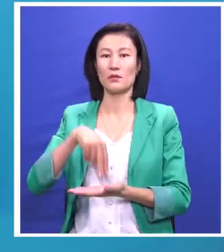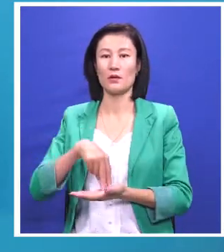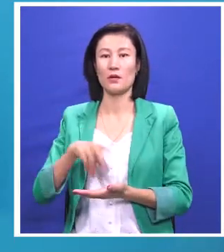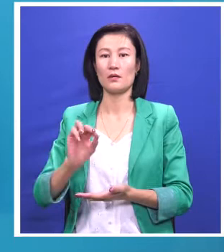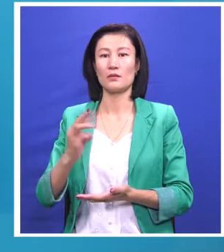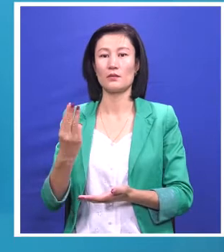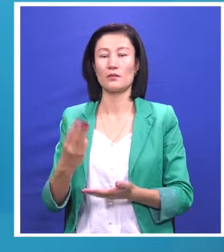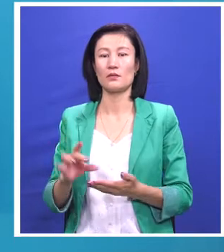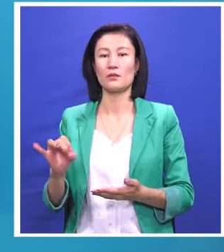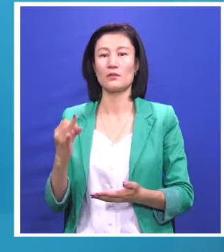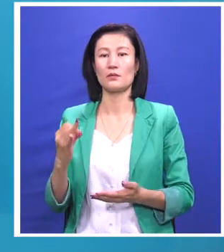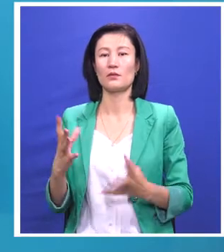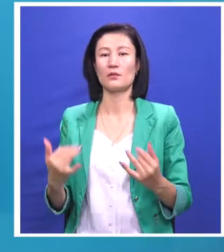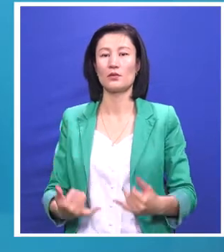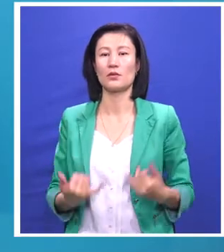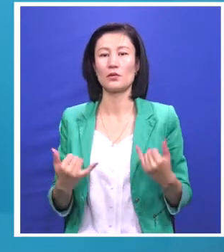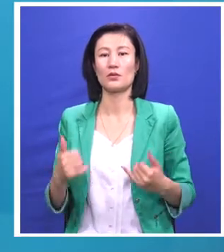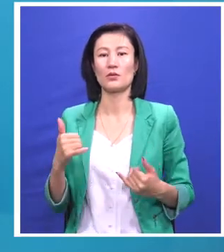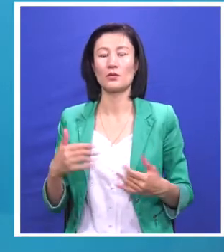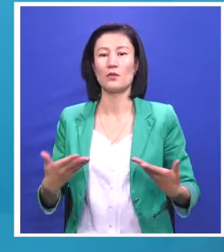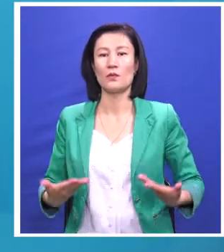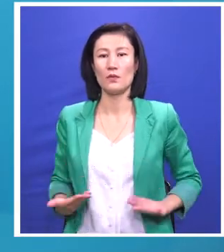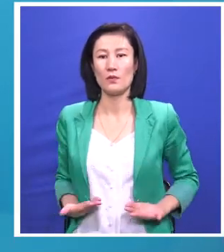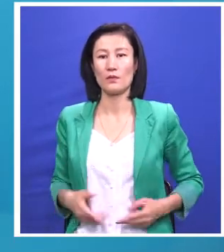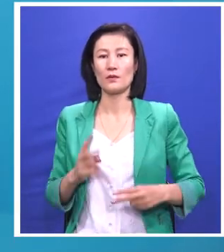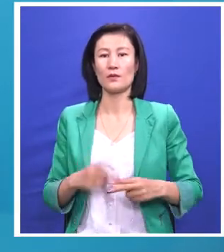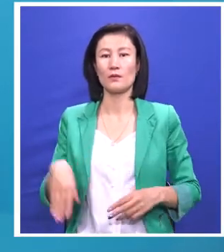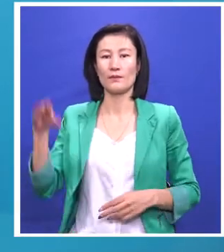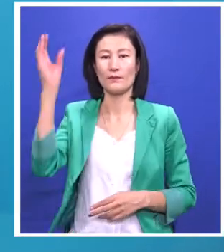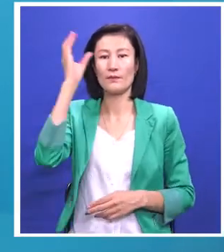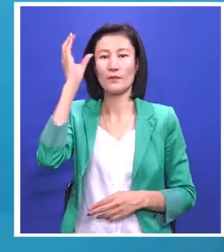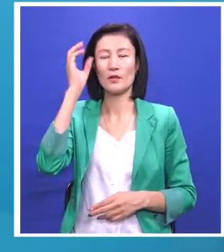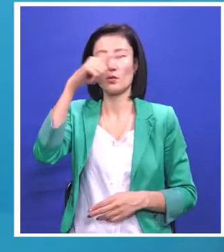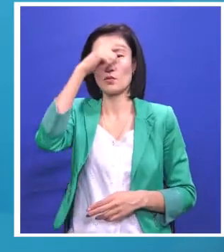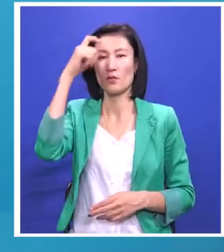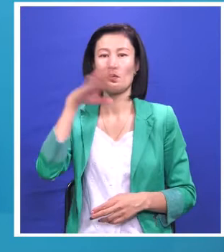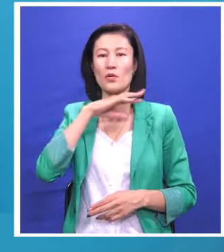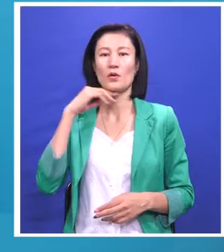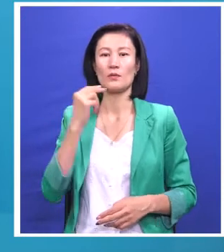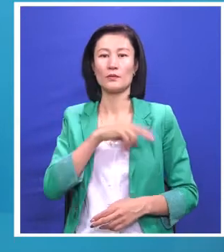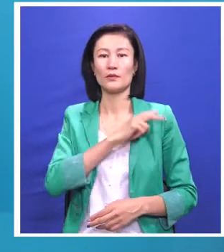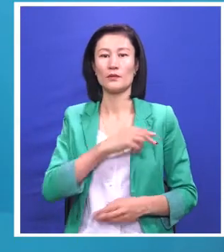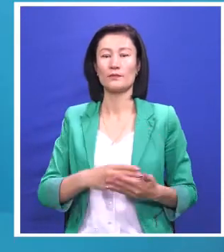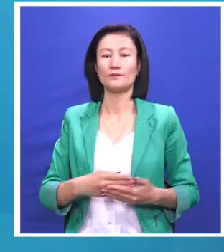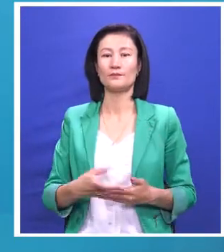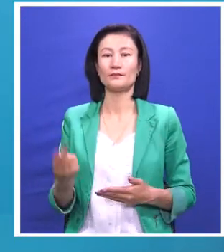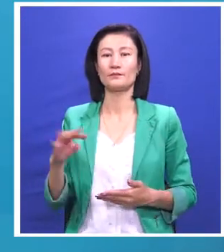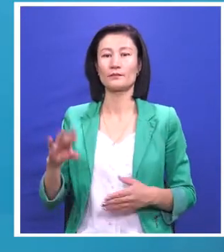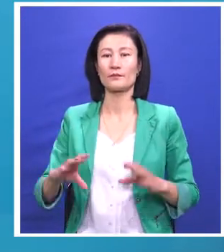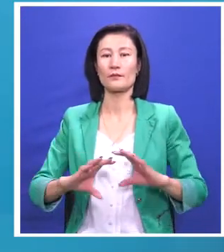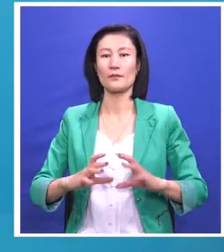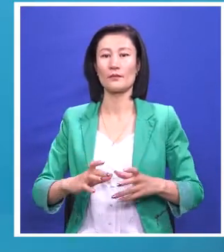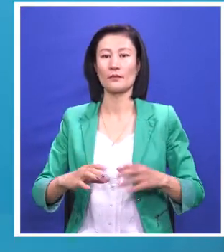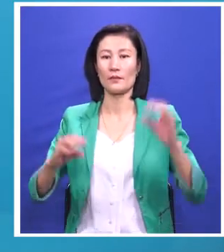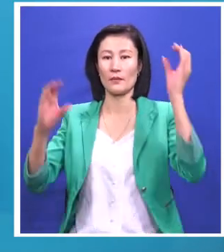бұл ескерткіштің рөлі зор. Өйткені ғұмырының соңына дейін білім саласында тер төгіп еңбек еткен азамат Халықтар достық университетінің